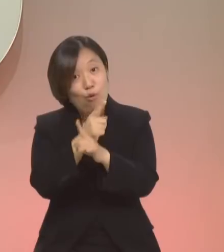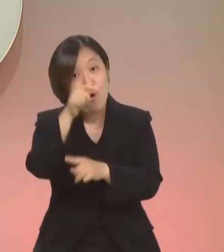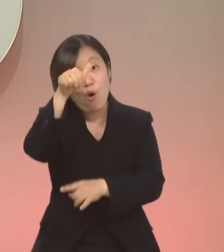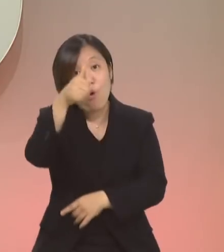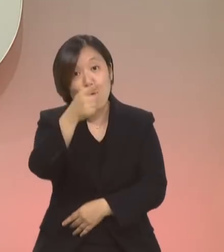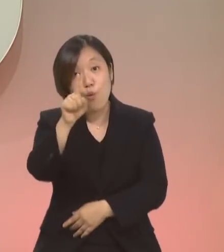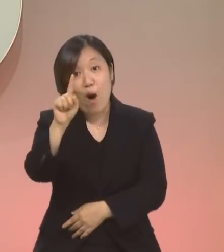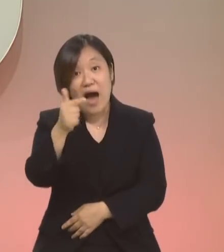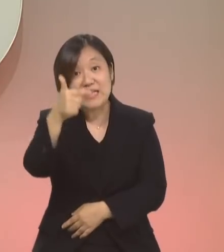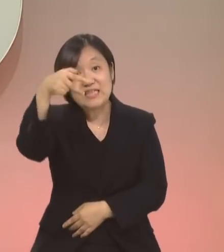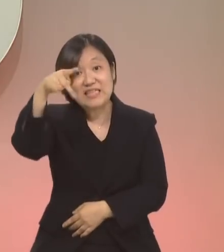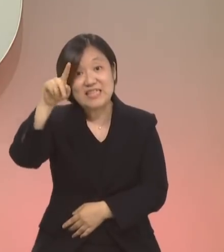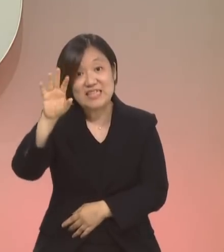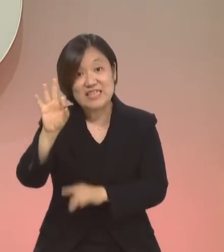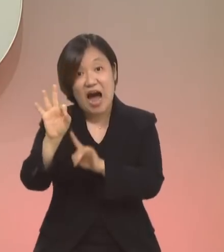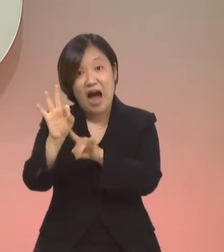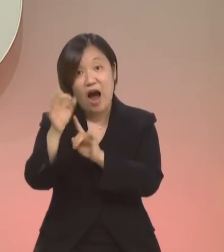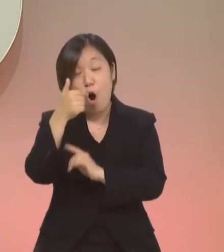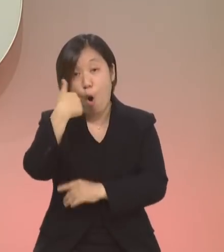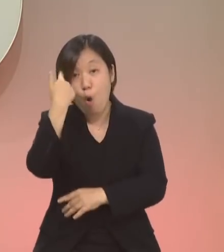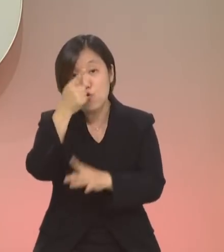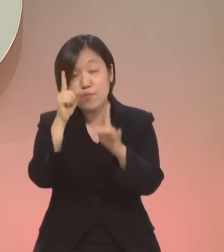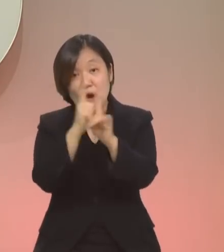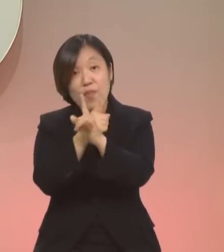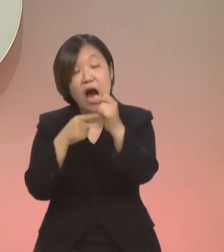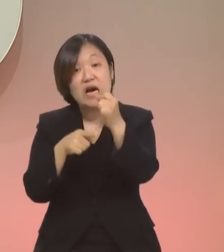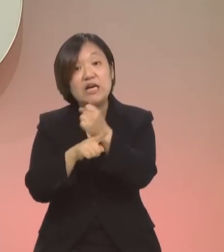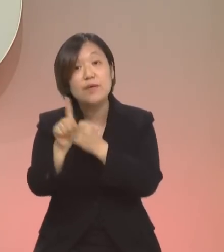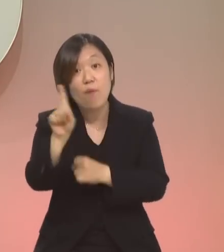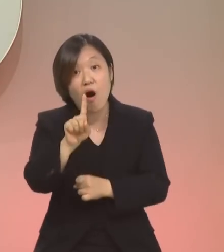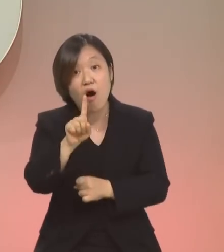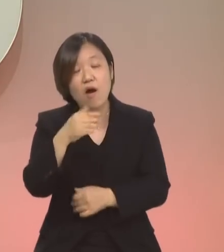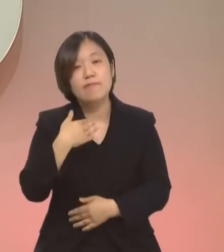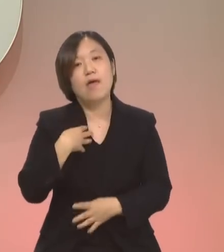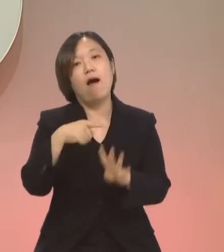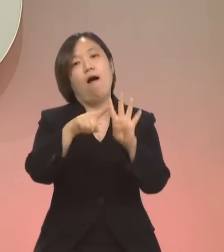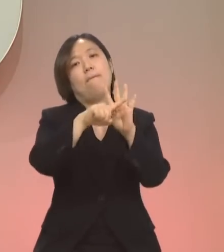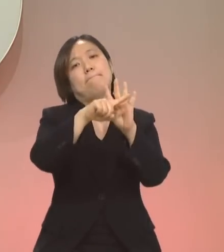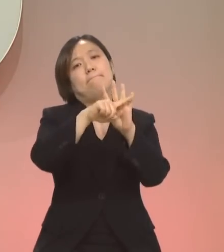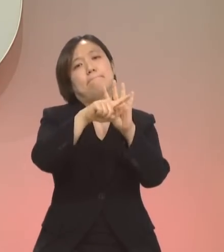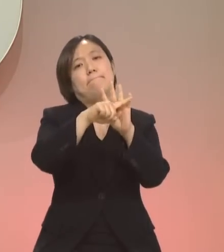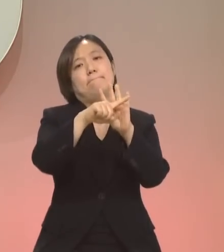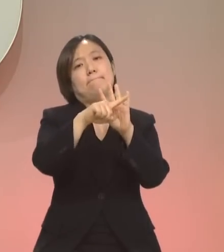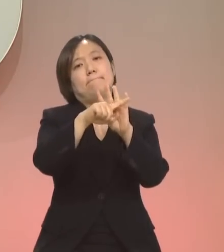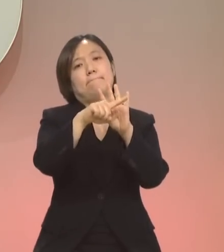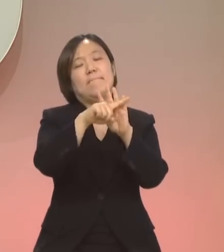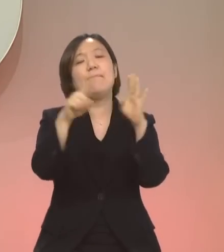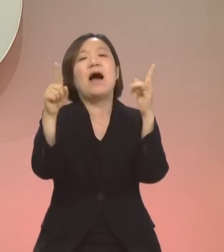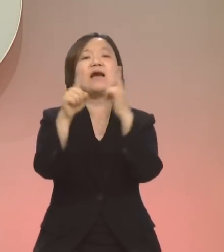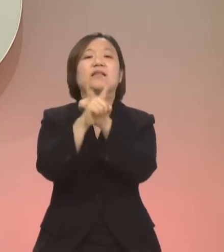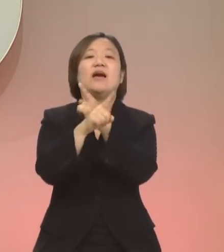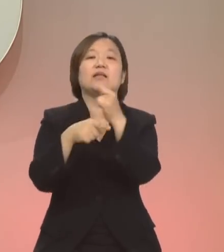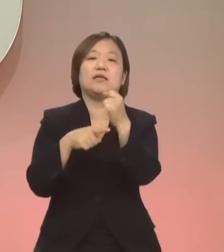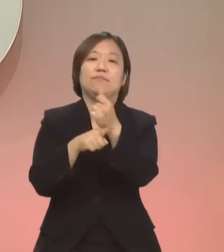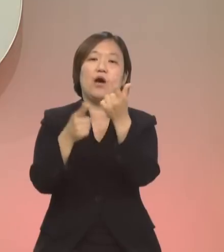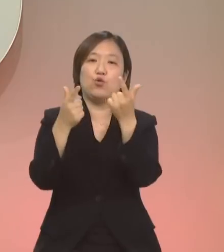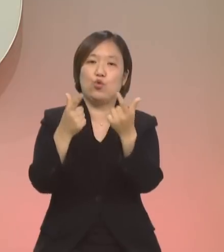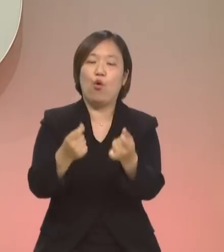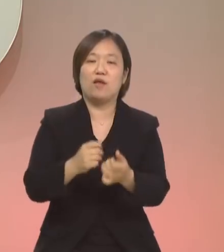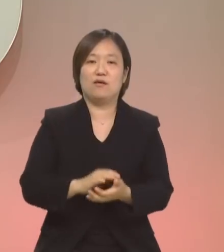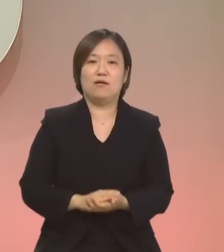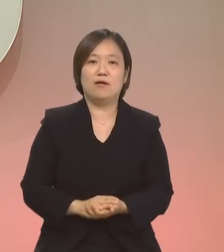변했다는 것은 내 업의 에너지가 점점 변하고 있다는 거예요 그래서 관상 인상이 점점 좋아지고